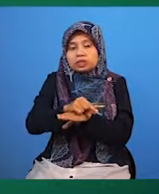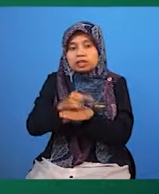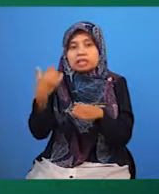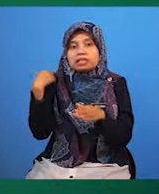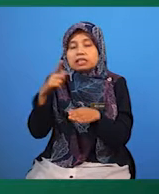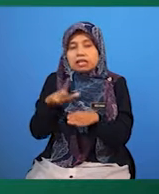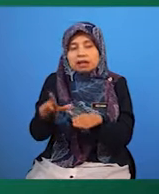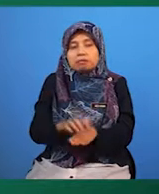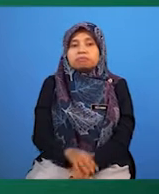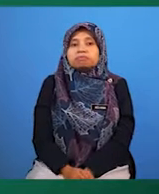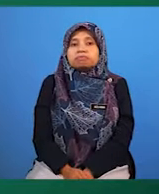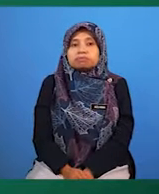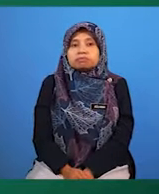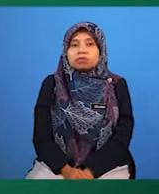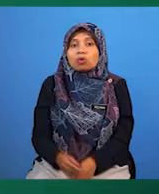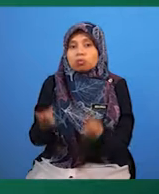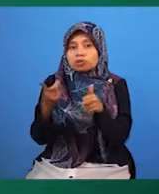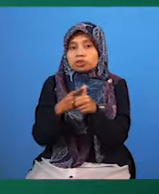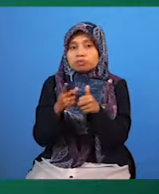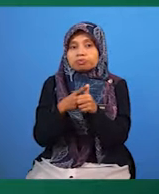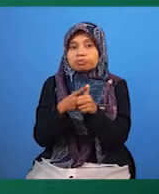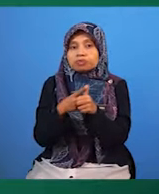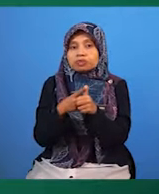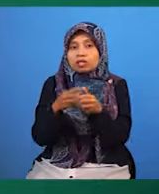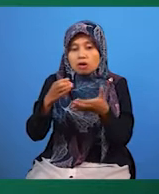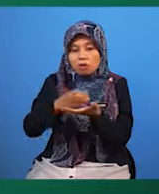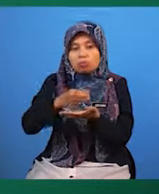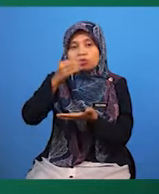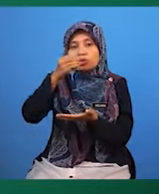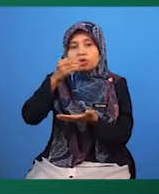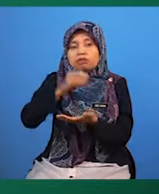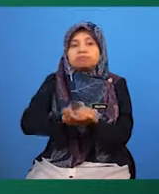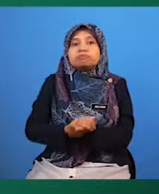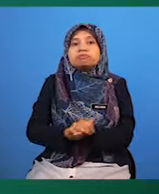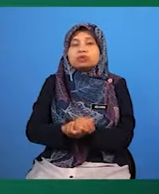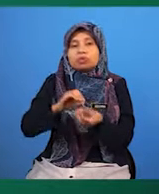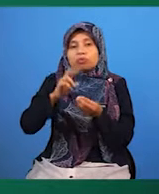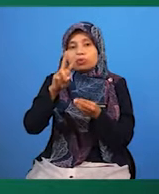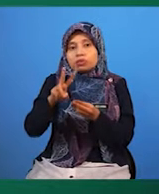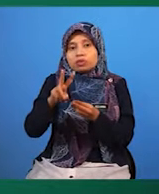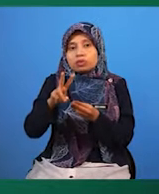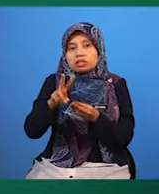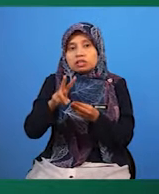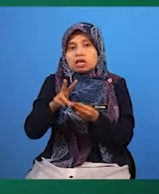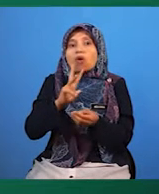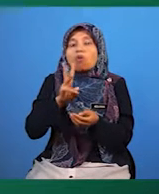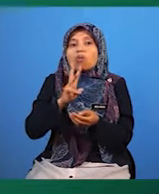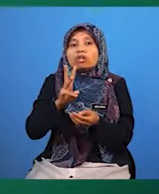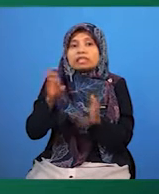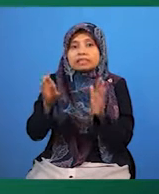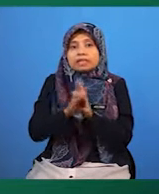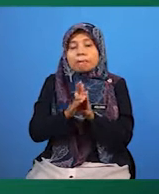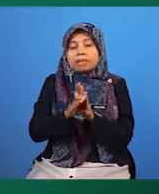sampel air ternakan adalah yang pertama, botol sampel. Yang kedua,